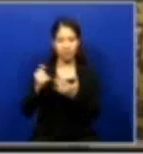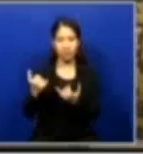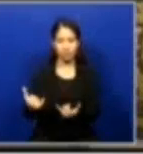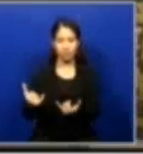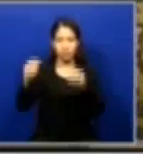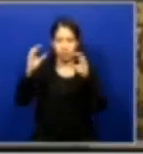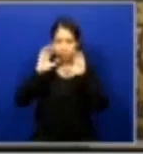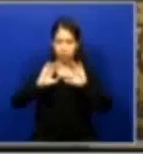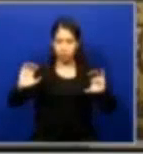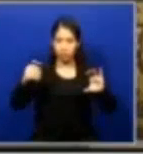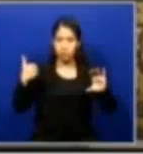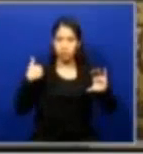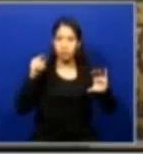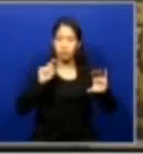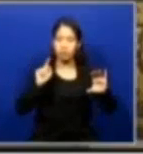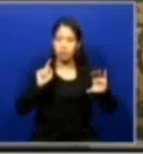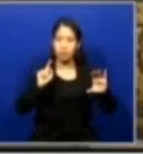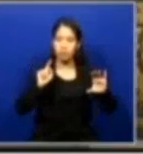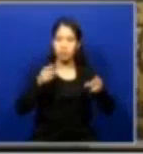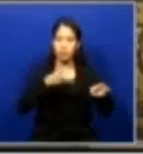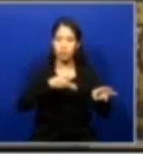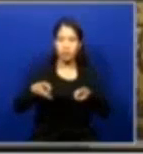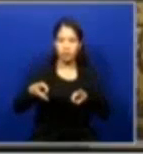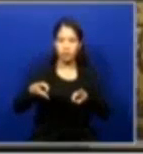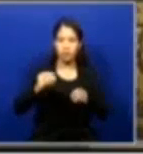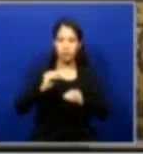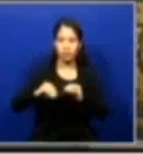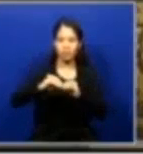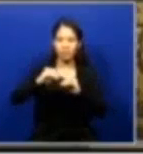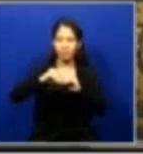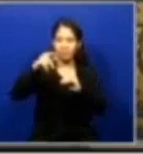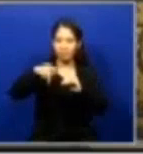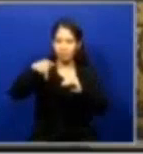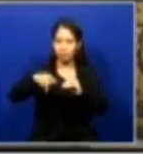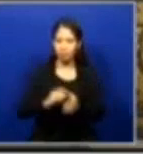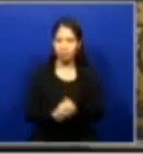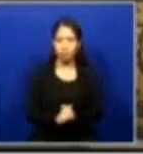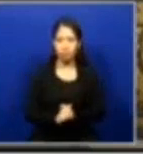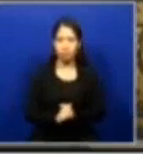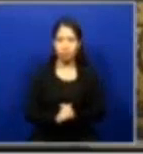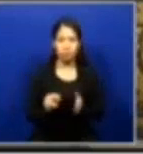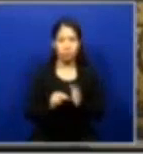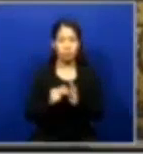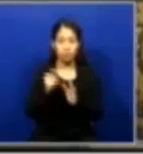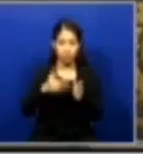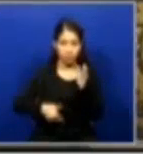ฐบาลได้ใช้วิธีซุปเปอร์พิเศษยิ่งกว่าพิเศษแปลว่าผ่